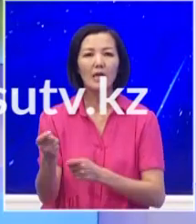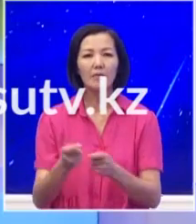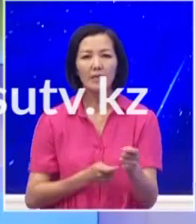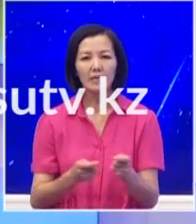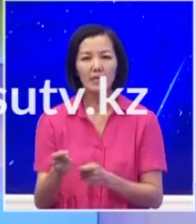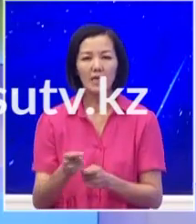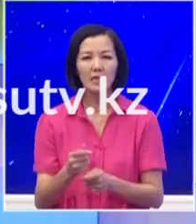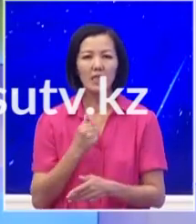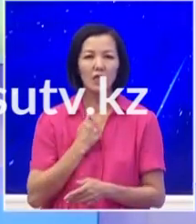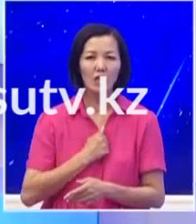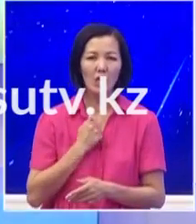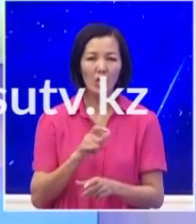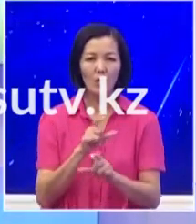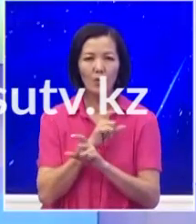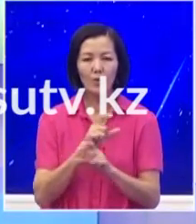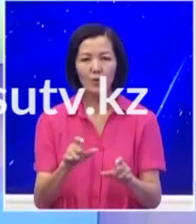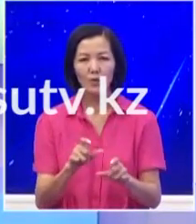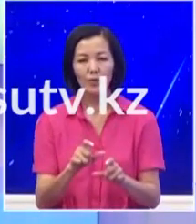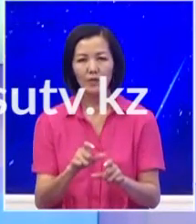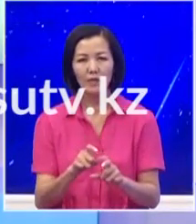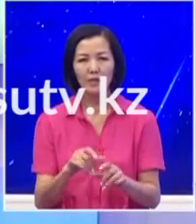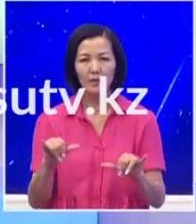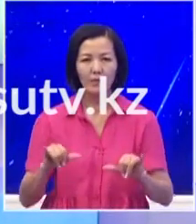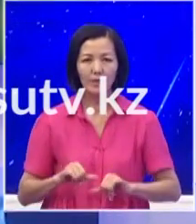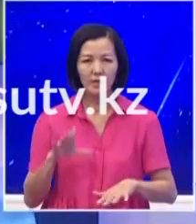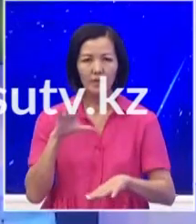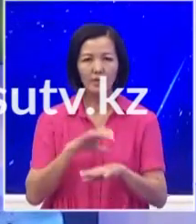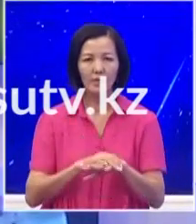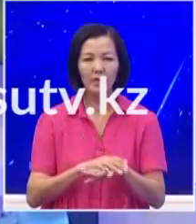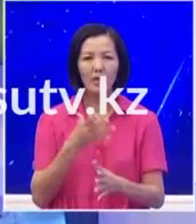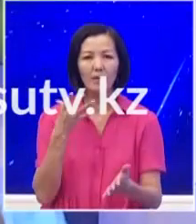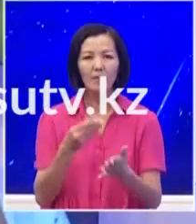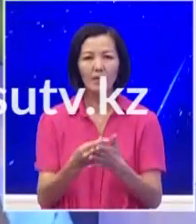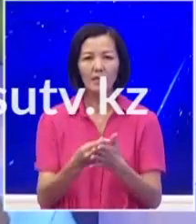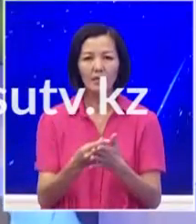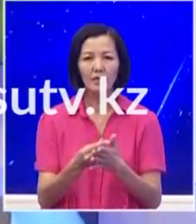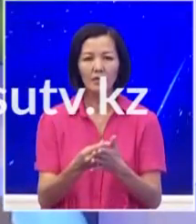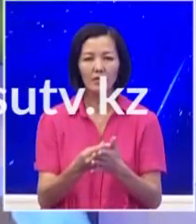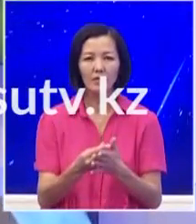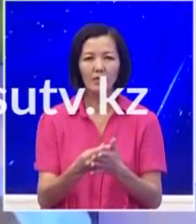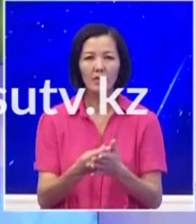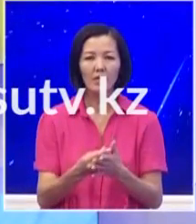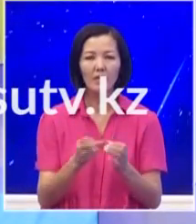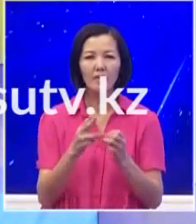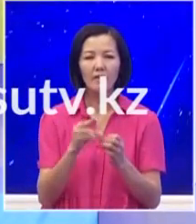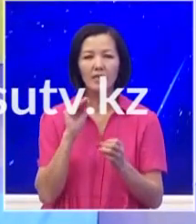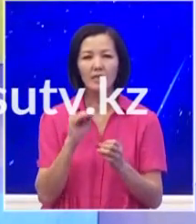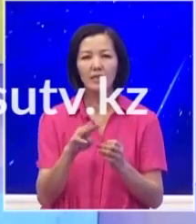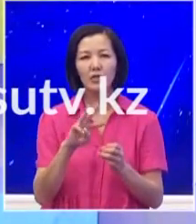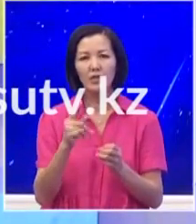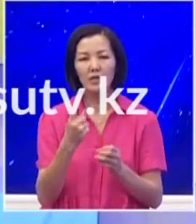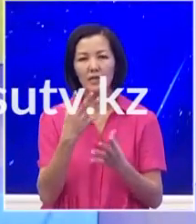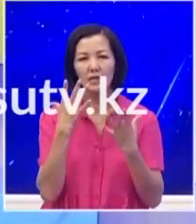Администратора сауны задержали за сводничество в Алматы. Ей девушки платили своеобразную дань в размере 12 тысяч